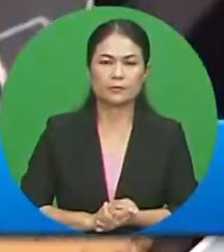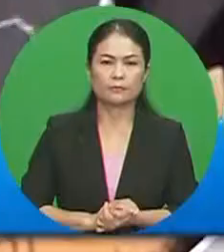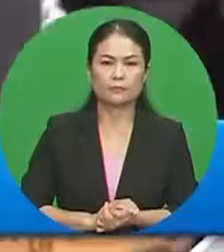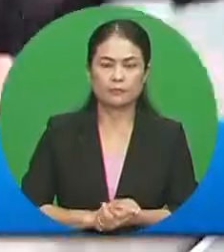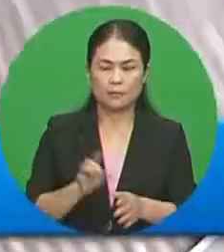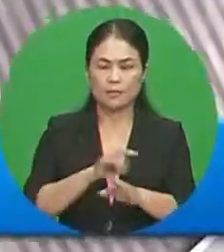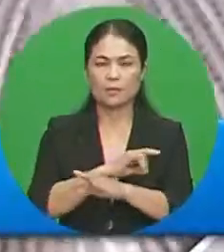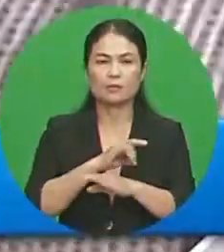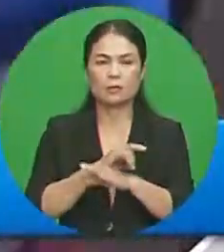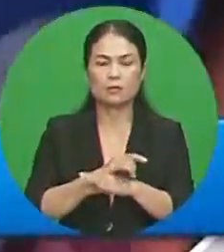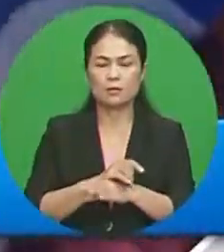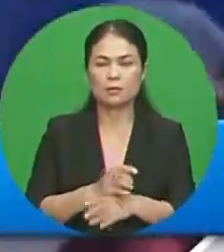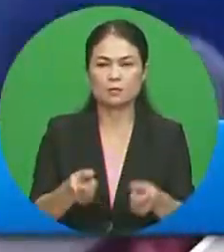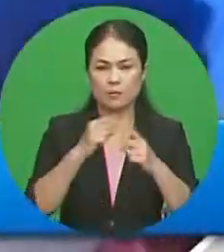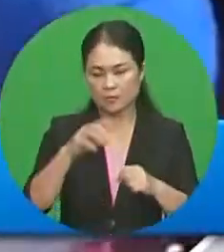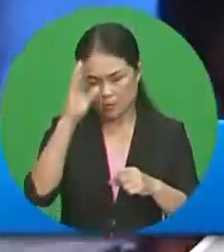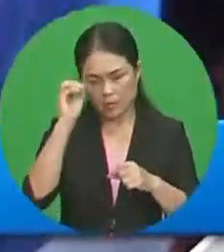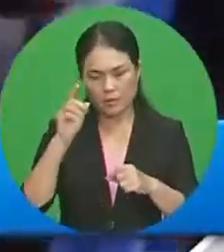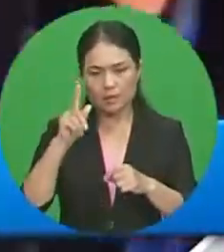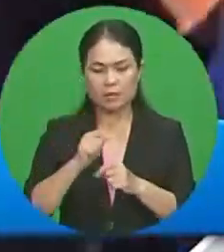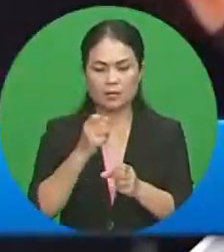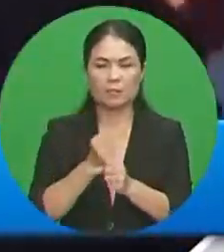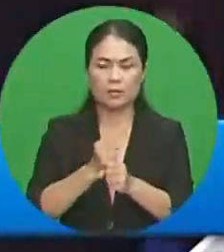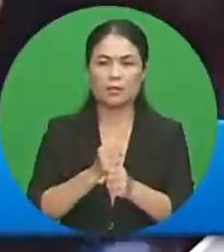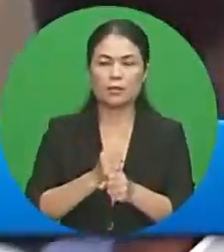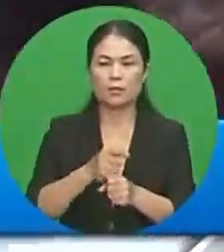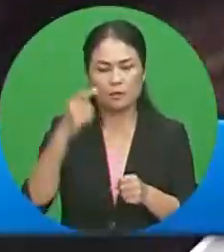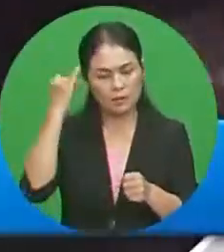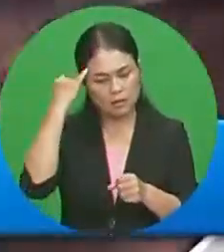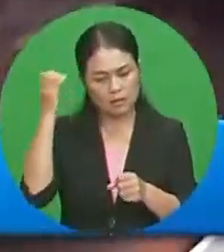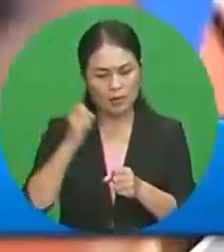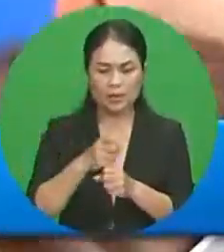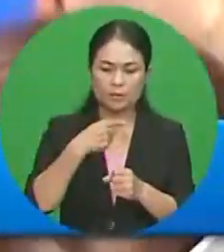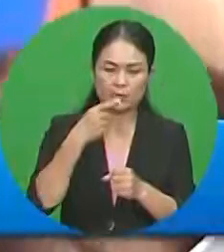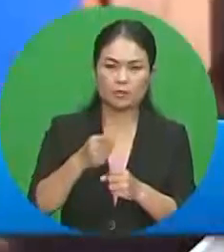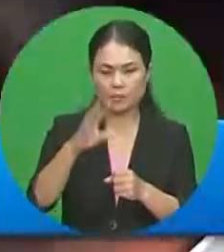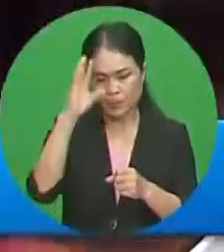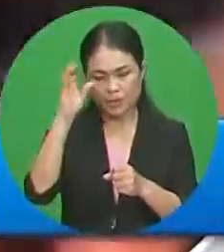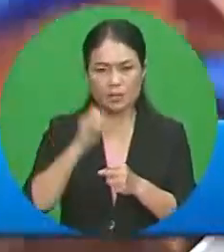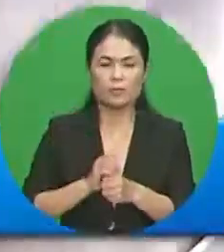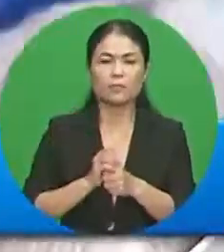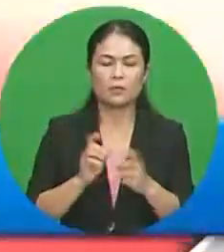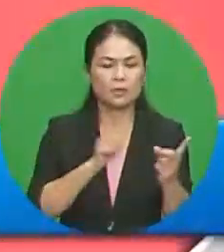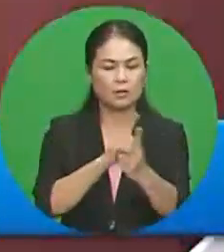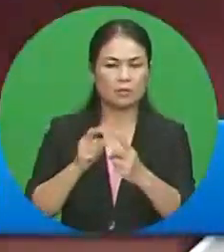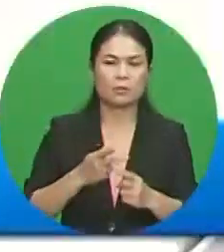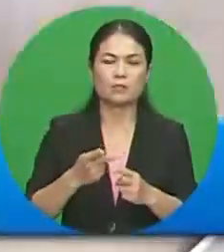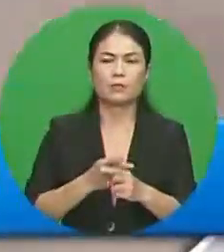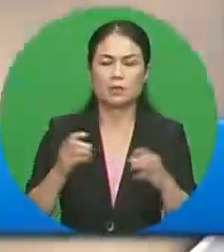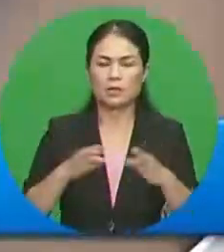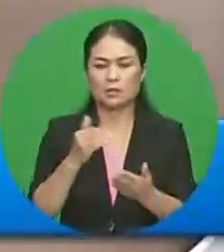នៅពេលដែលវត្តមានរបស់លោកត្រាំកំពុងធ្វើសេចក្តីសន្និដ្ឋានលើសន្តរកថារបស់លោកនៅឯការជួបជុំគ្នាជាមួ